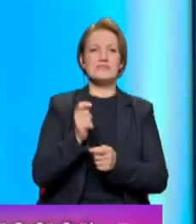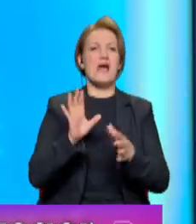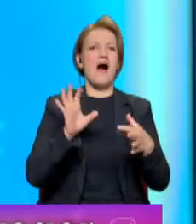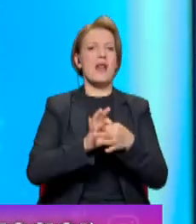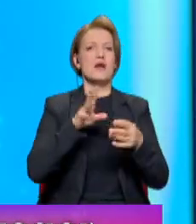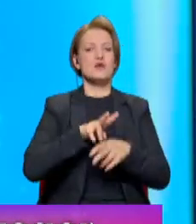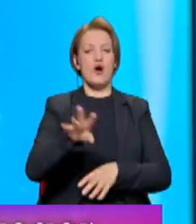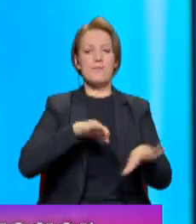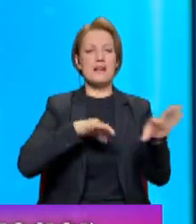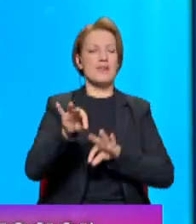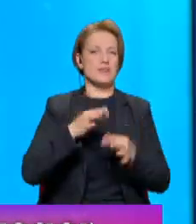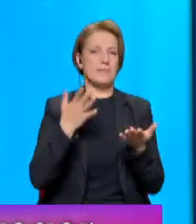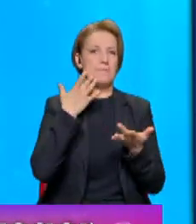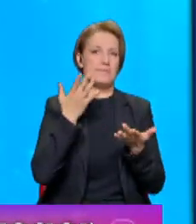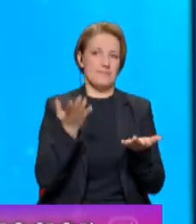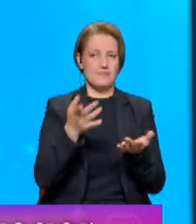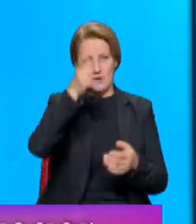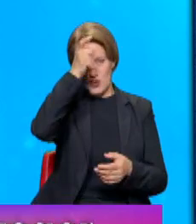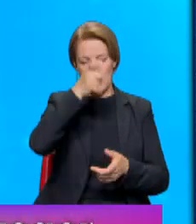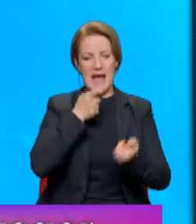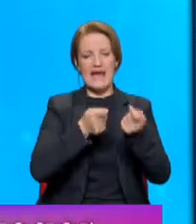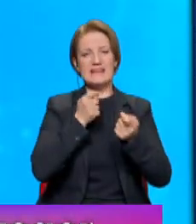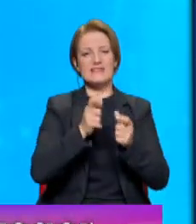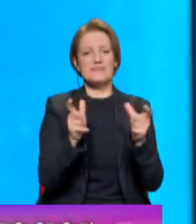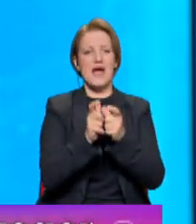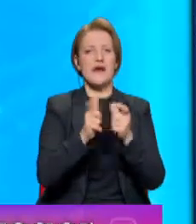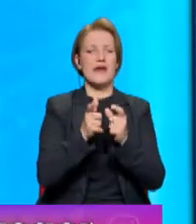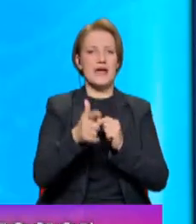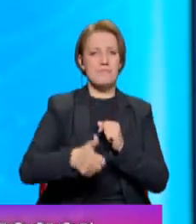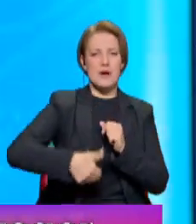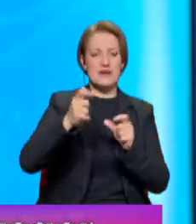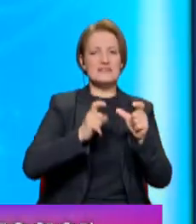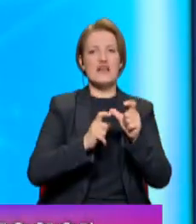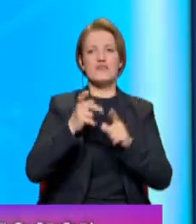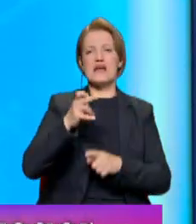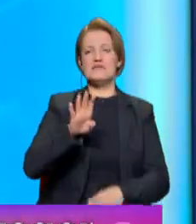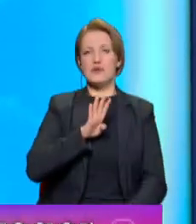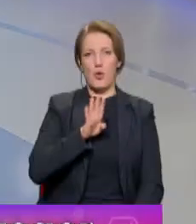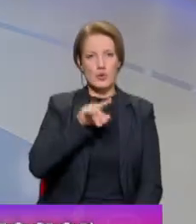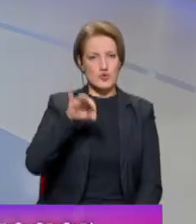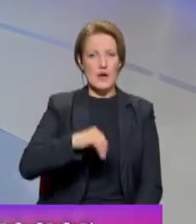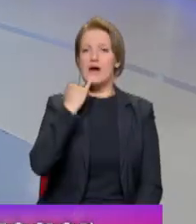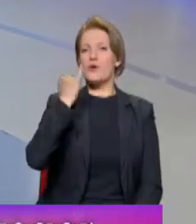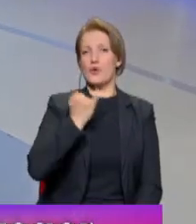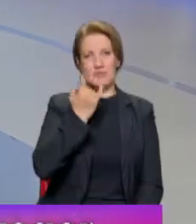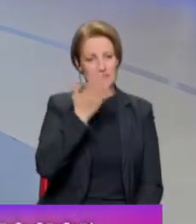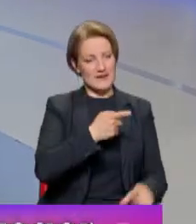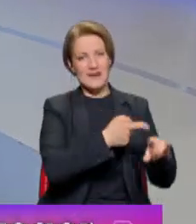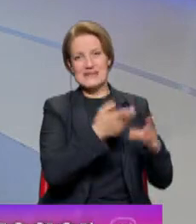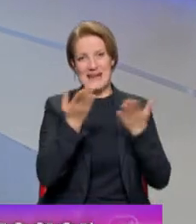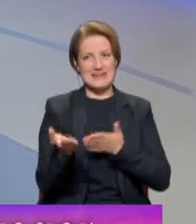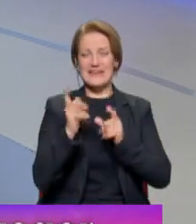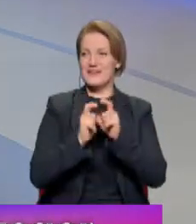yol haritası gündemden düşmüyor Türkiye Eğitim Derneği Başkanı Selçuk Bey elvanoğlu şu an stüdyomuzda yayın konuğumuz Hoş